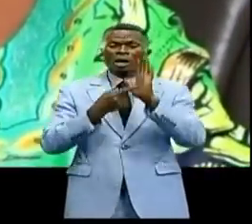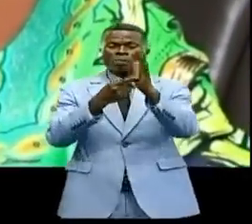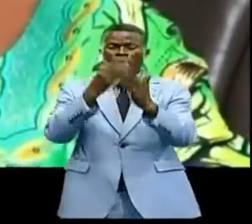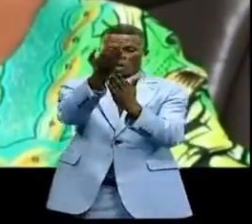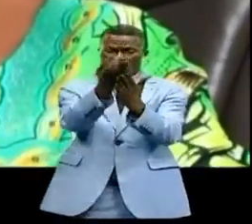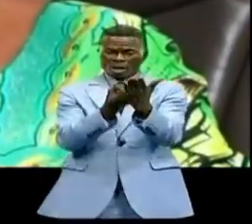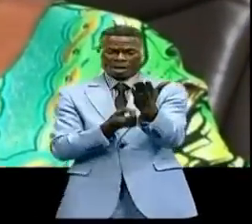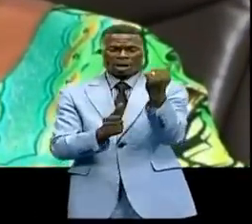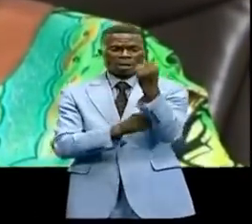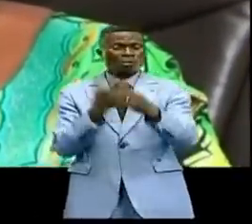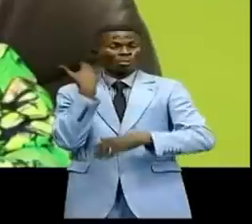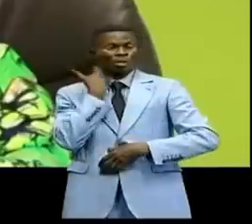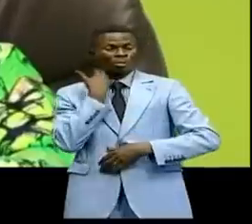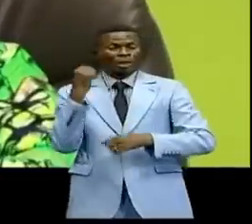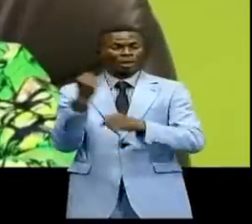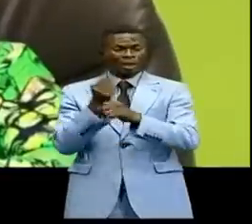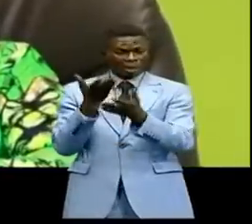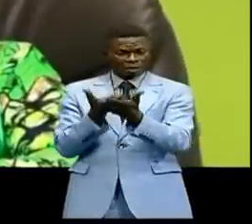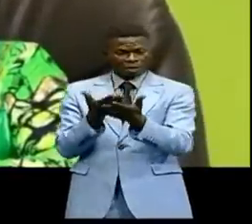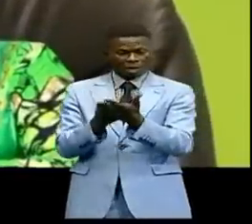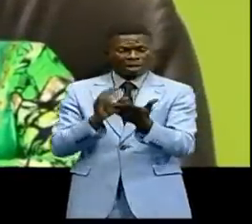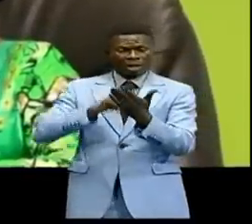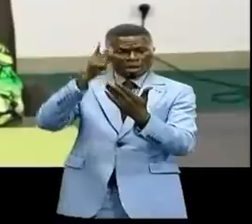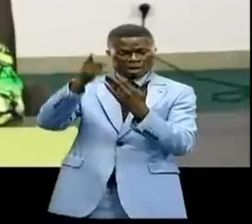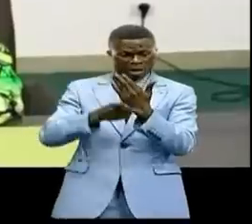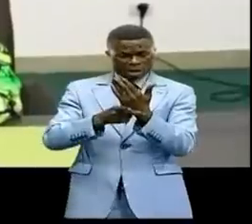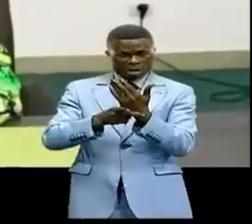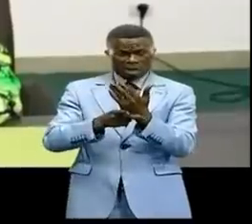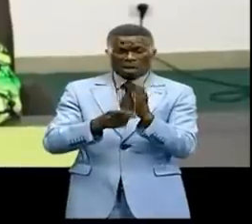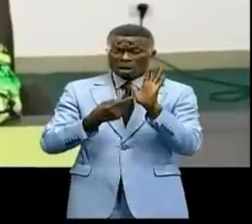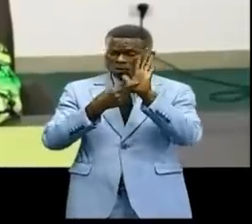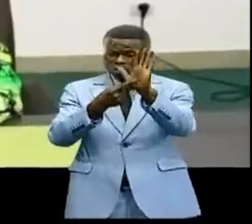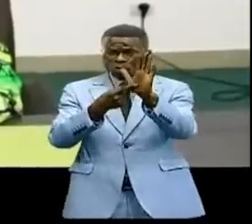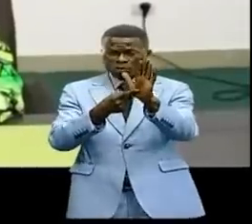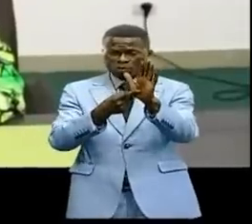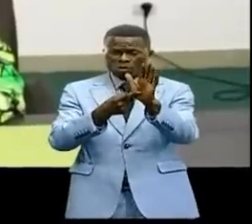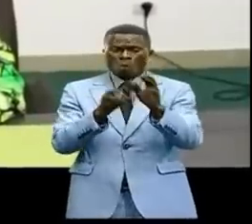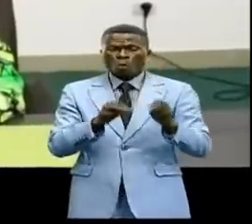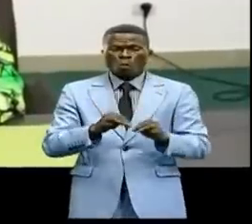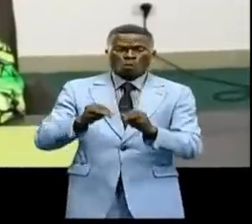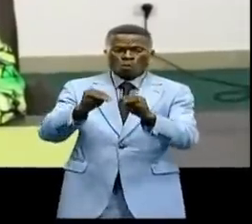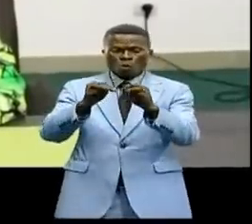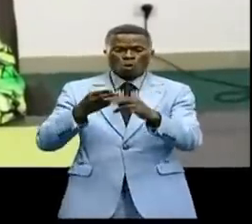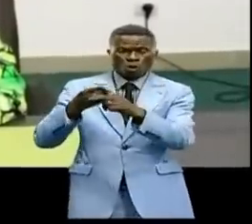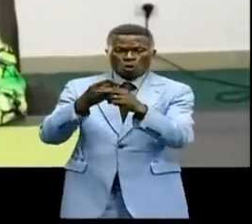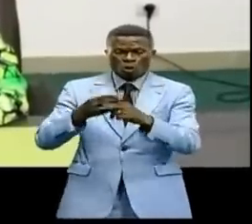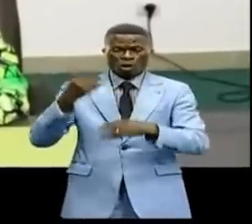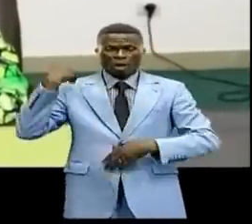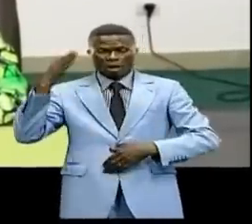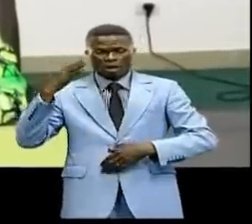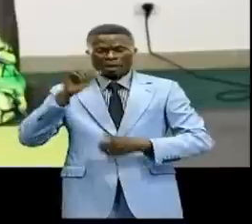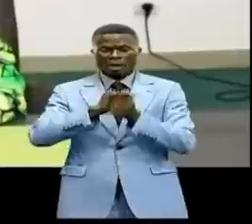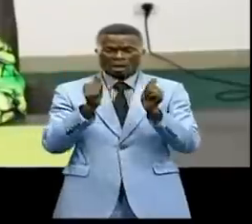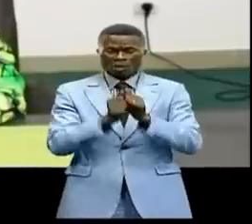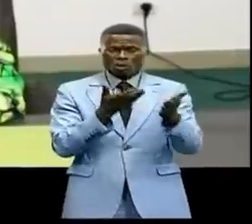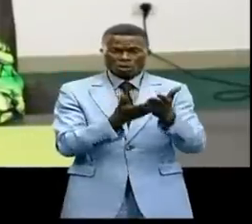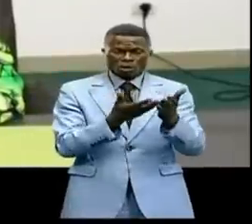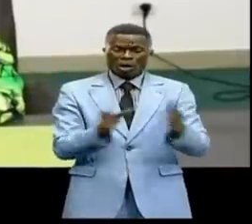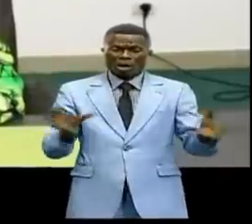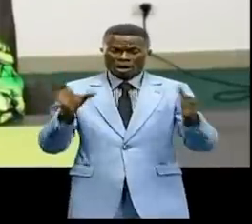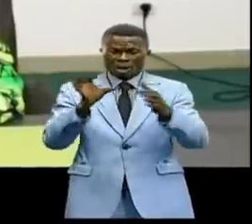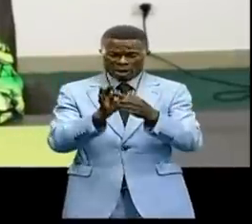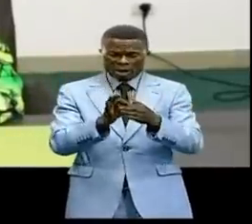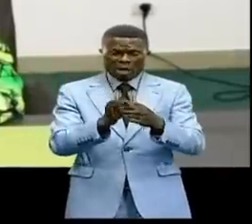liste des maladies professionnelles. Ces projets de décret fixent les modalités des contrôles de l'État sur le mutuel. Les mutuelles